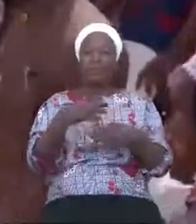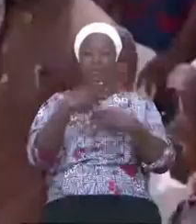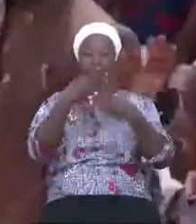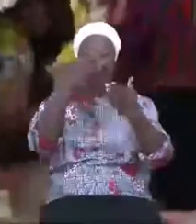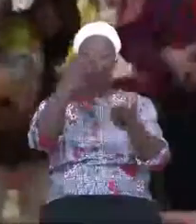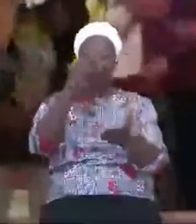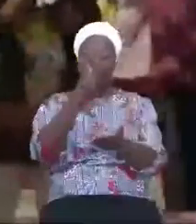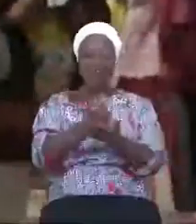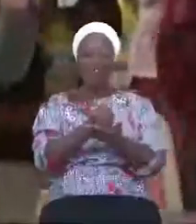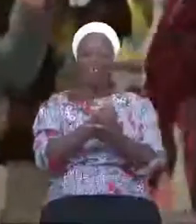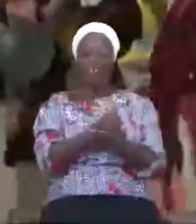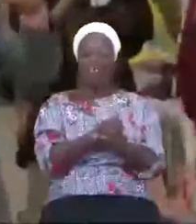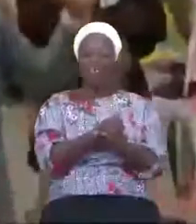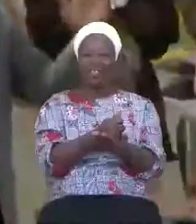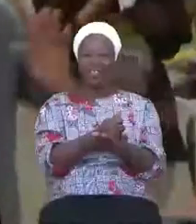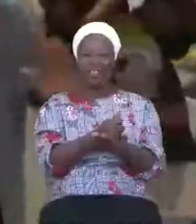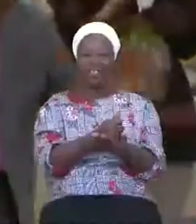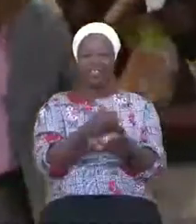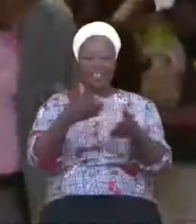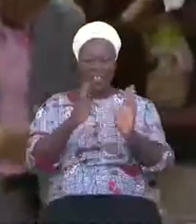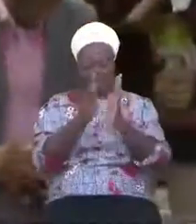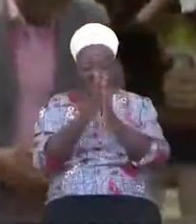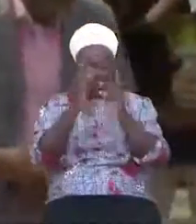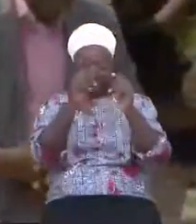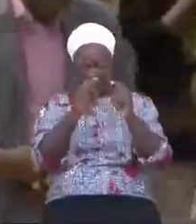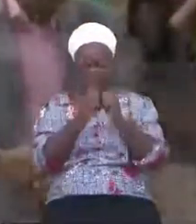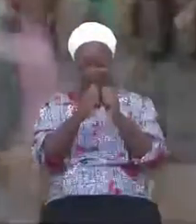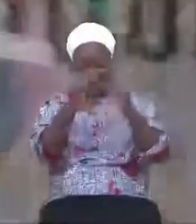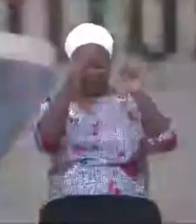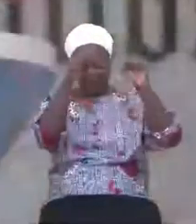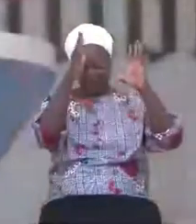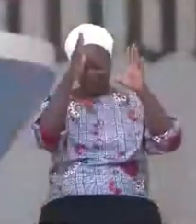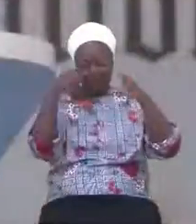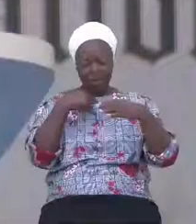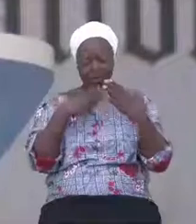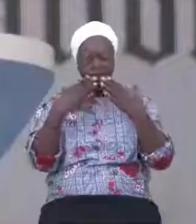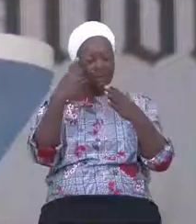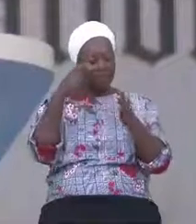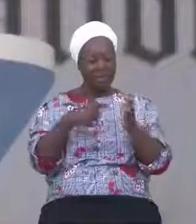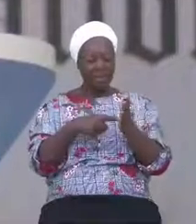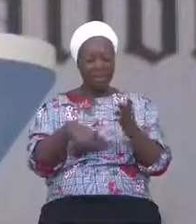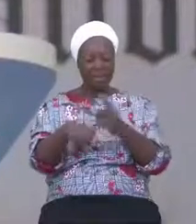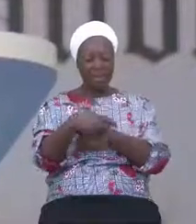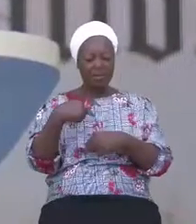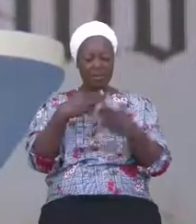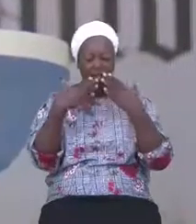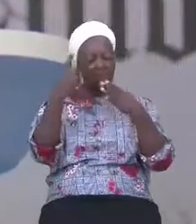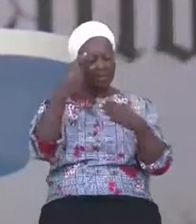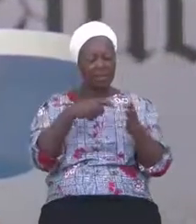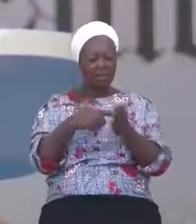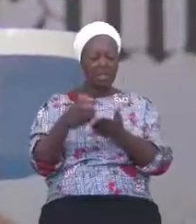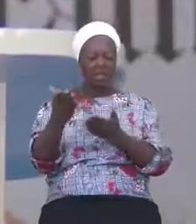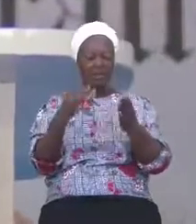Amen. Prions ensemble, Père. Nous te remercions pour ce jour, nous te remercions pour ce